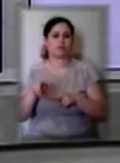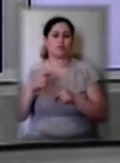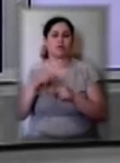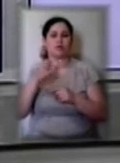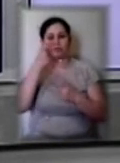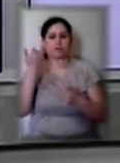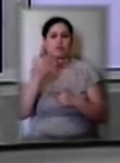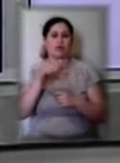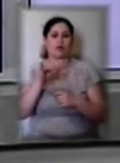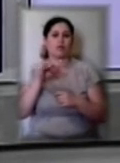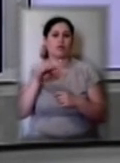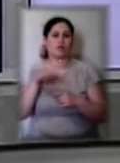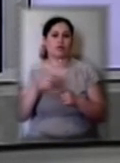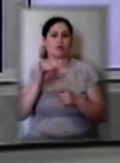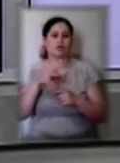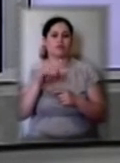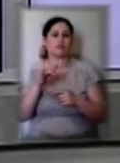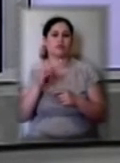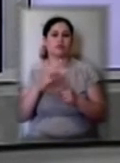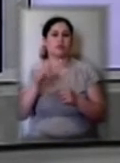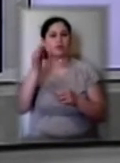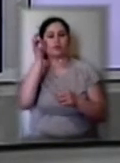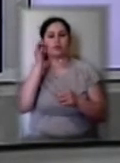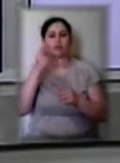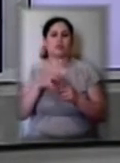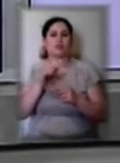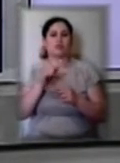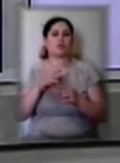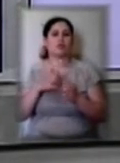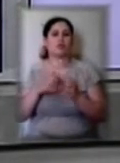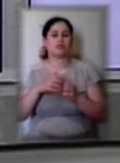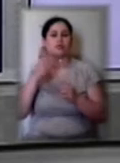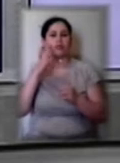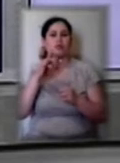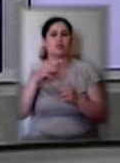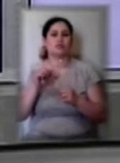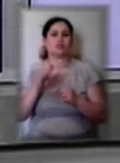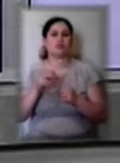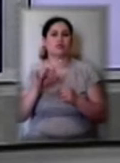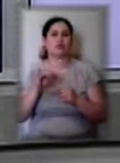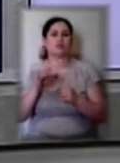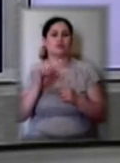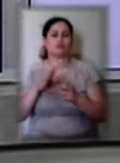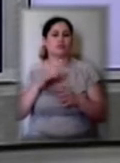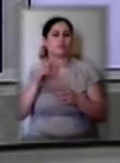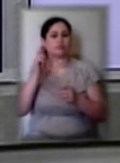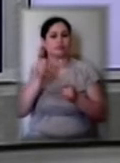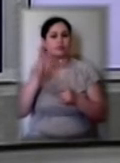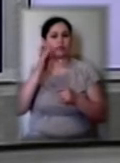Дмитро Ільченко. Нагадаємо, радницю Херсонського міського голови Катерину Гандзюк облили сірчаною кислотою в